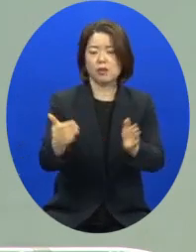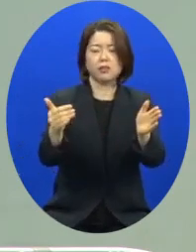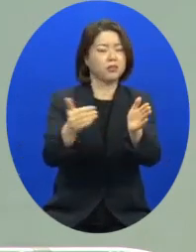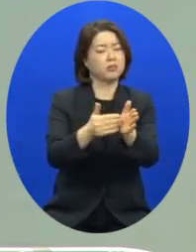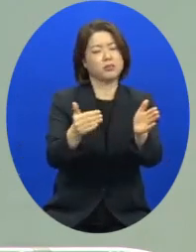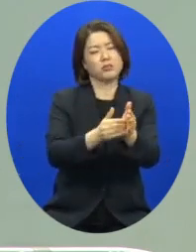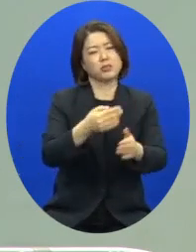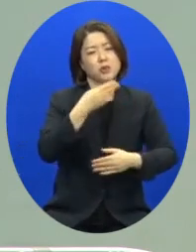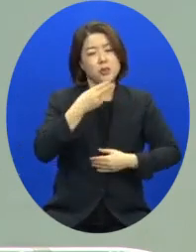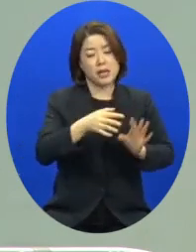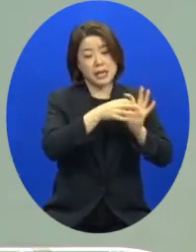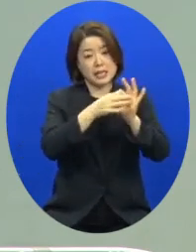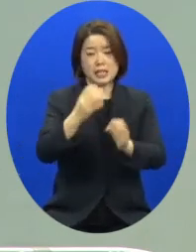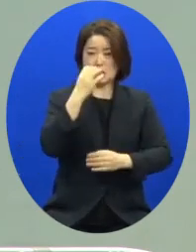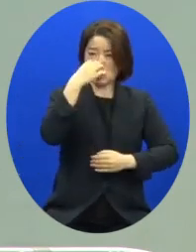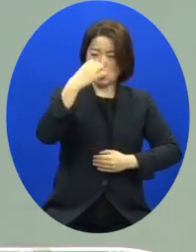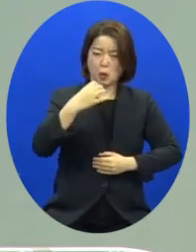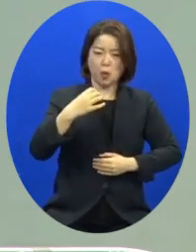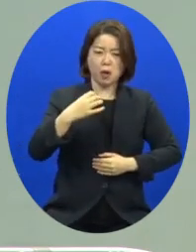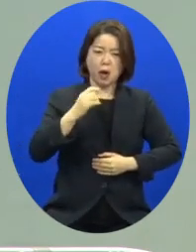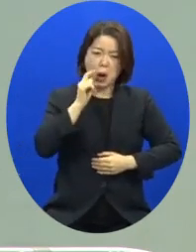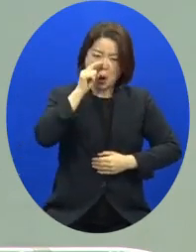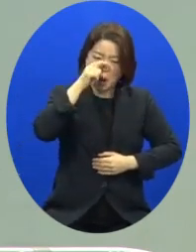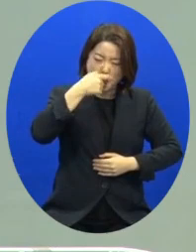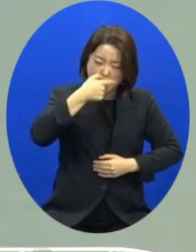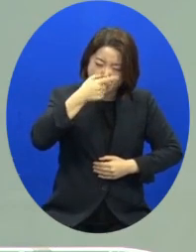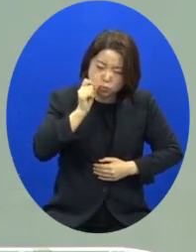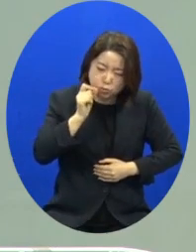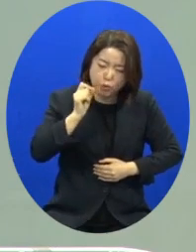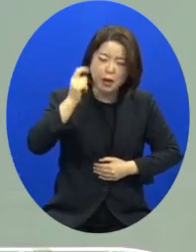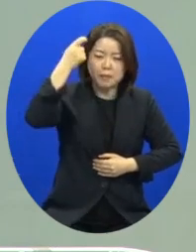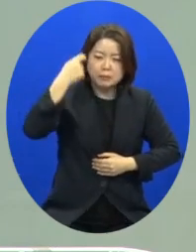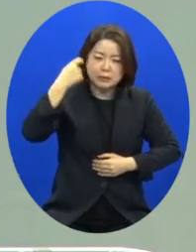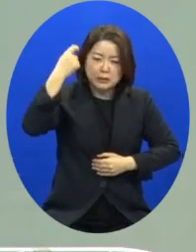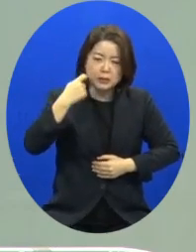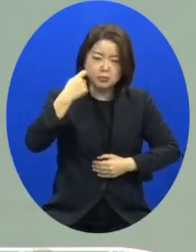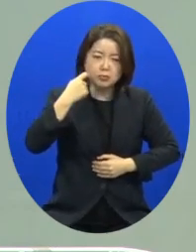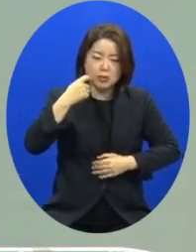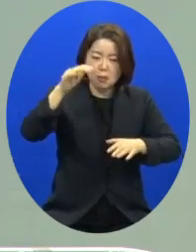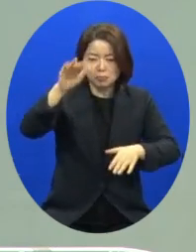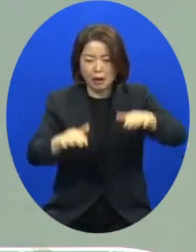없었어요. 계속 교만과 열등감에 널뛰게 하는 것 같았어요.